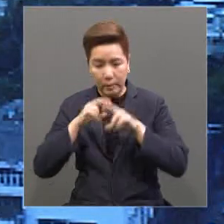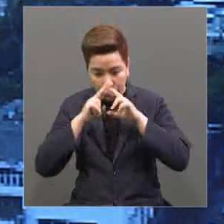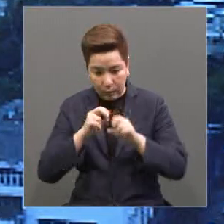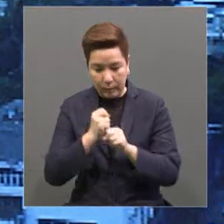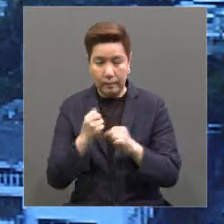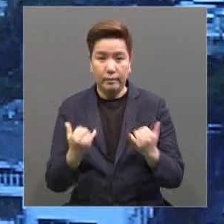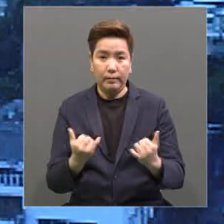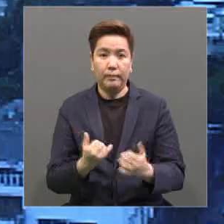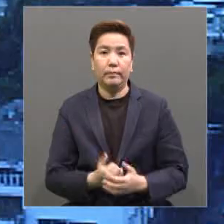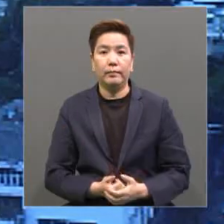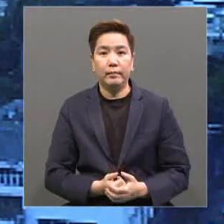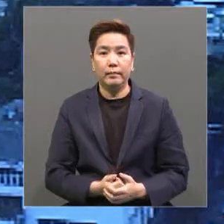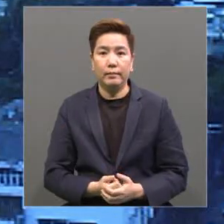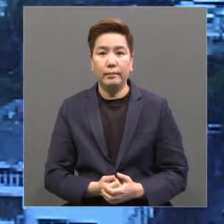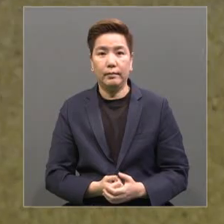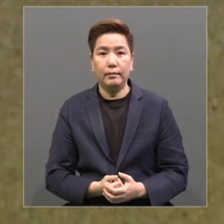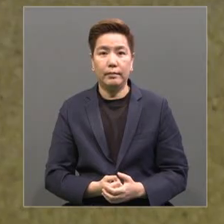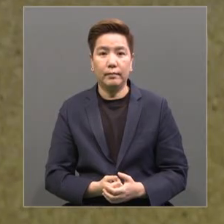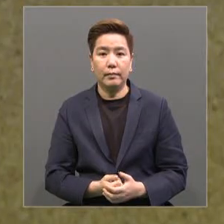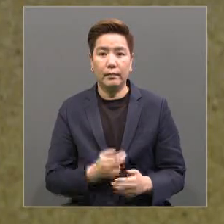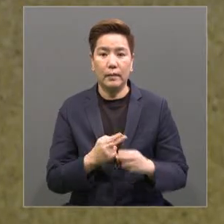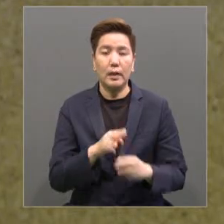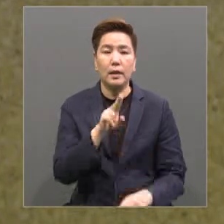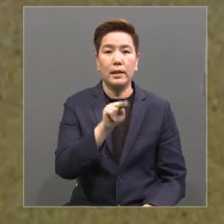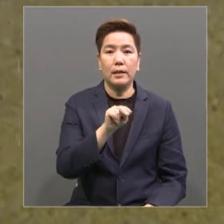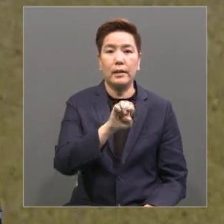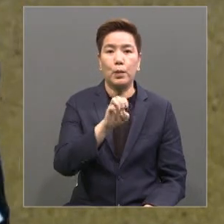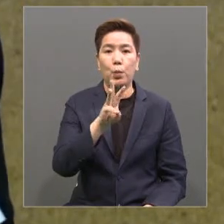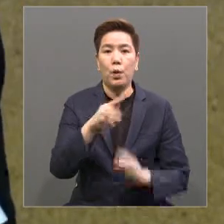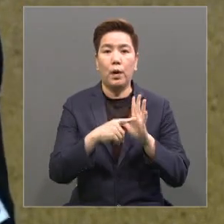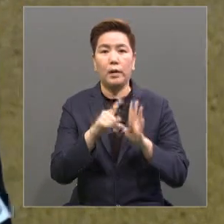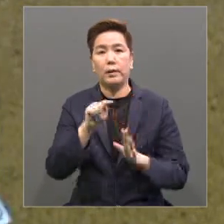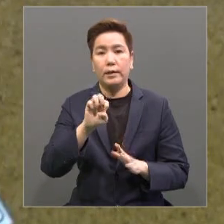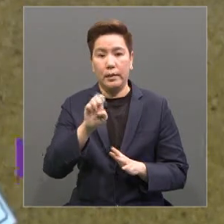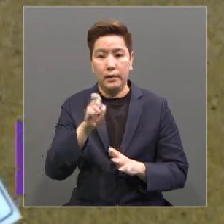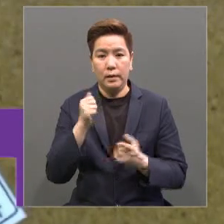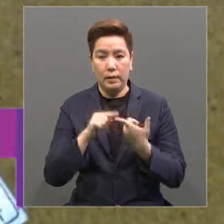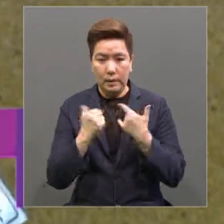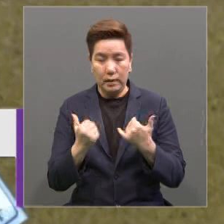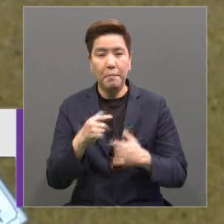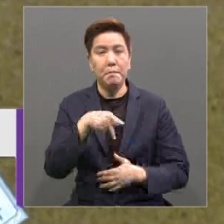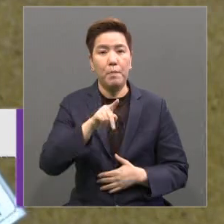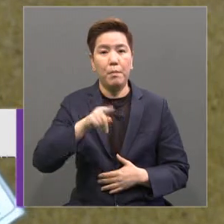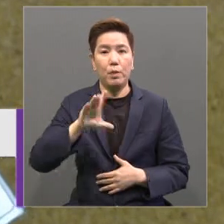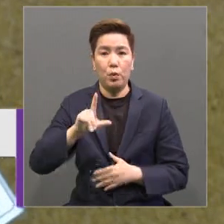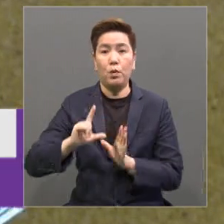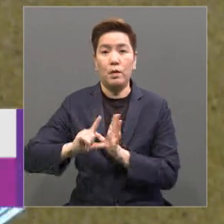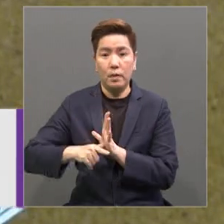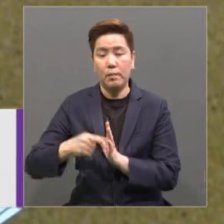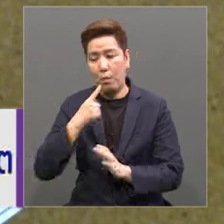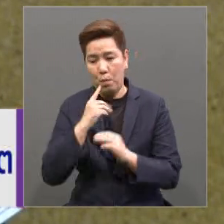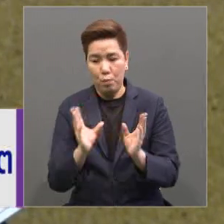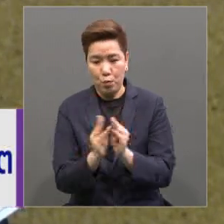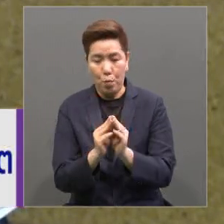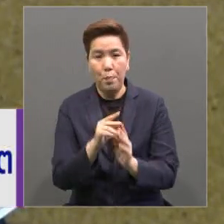กรรมการชุดนี้ค่ะโดยนายนิวัฒน์ชัยเกษมมงคลนะคะเลขาธิการคณะกรรมการปปชเปิดเผยว่าที่